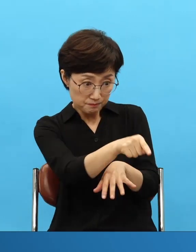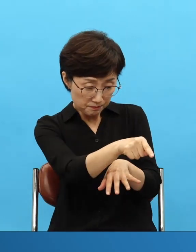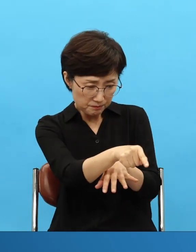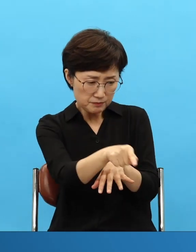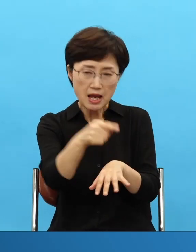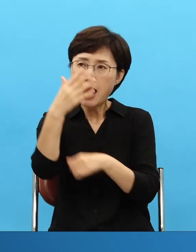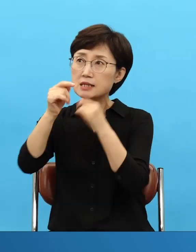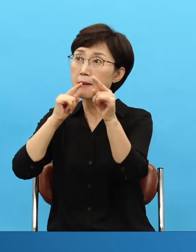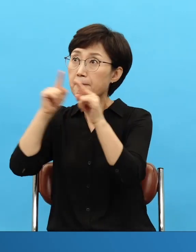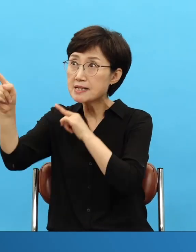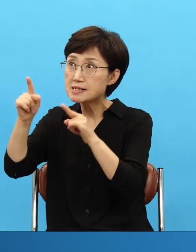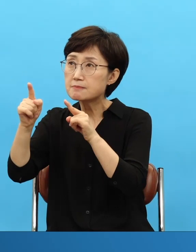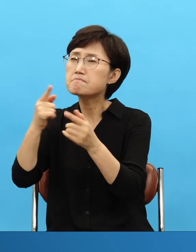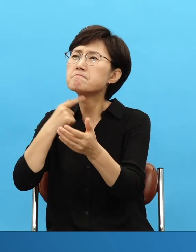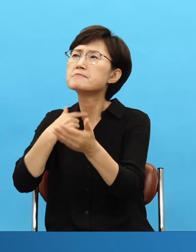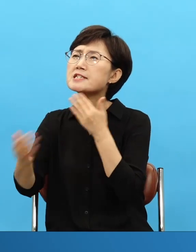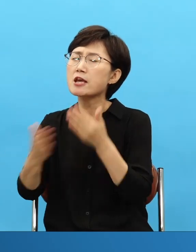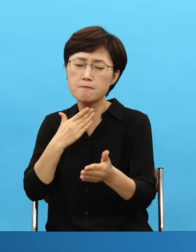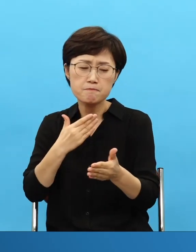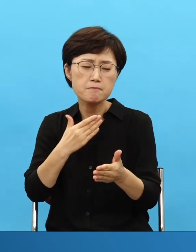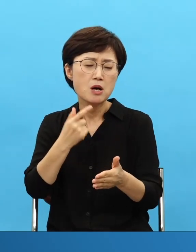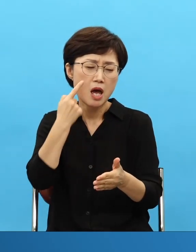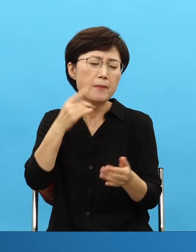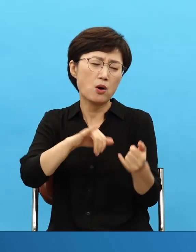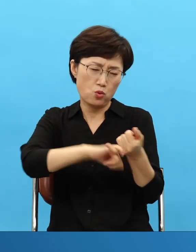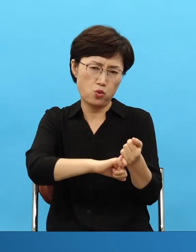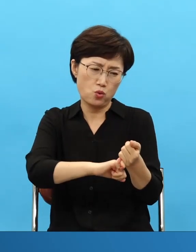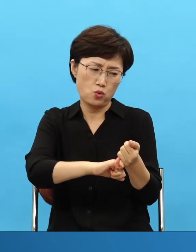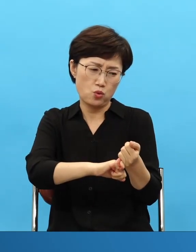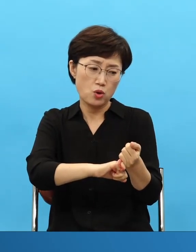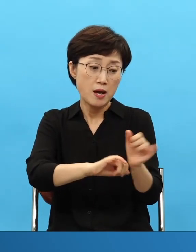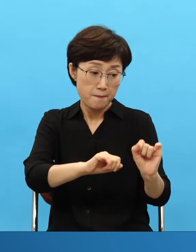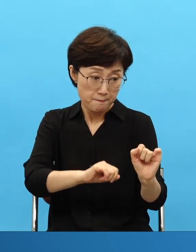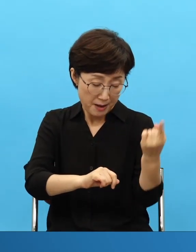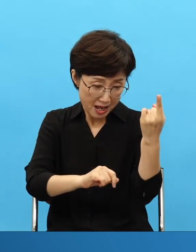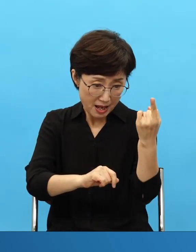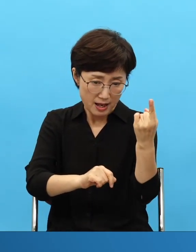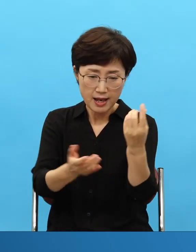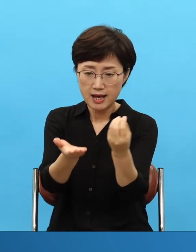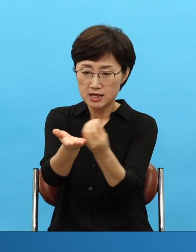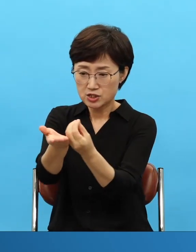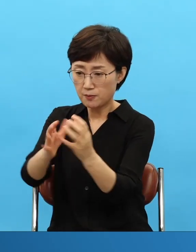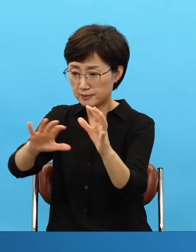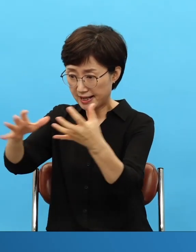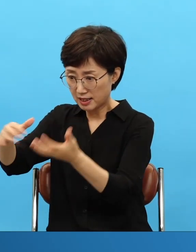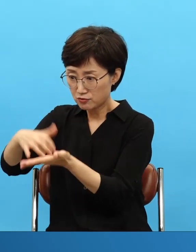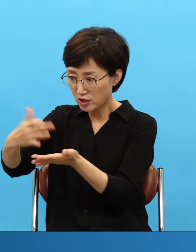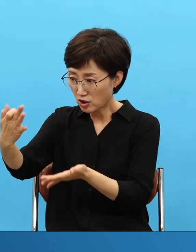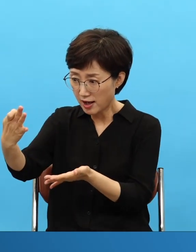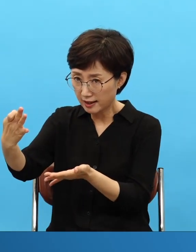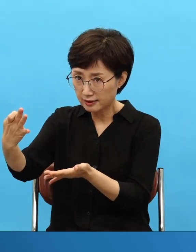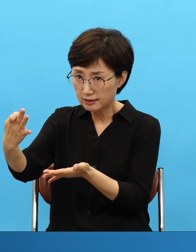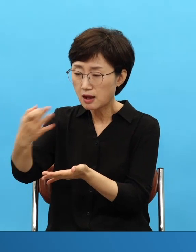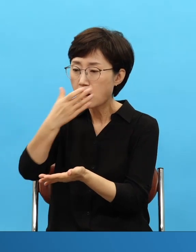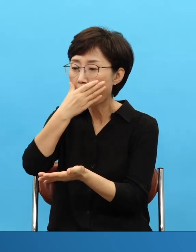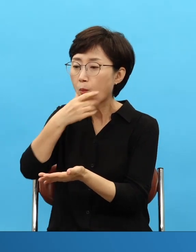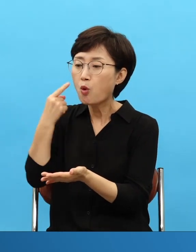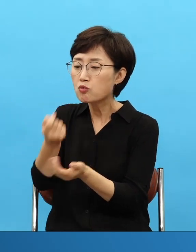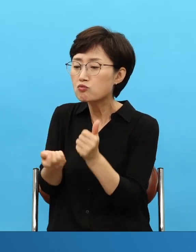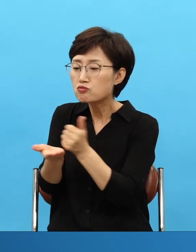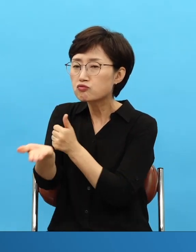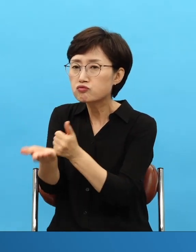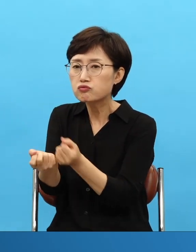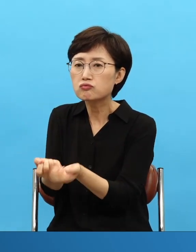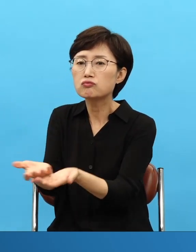체험해서요. 14개 섬 살려야 돼요. The Honorable President Vanuatu, as well as the entire delegation members, they need to experience this and save all the 14